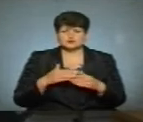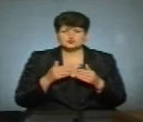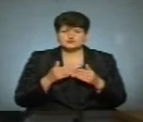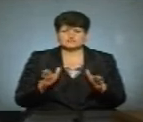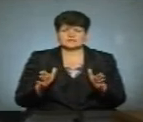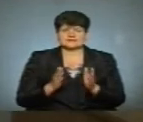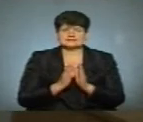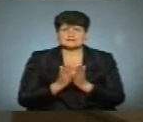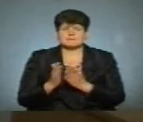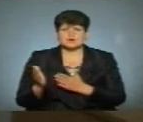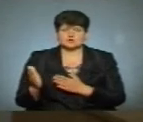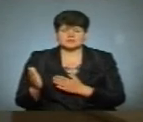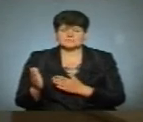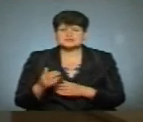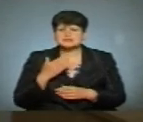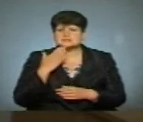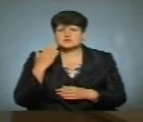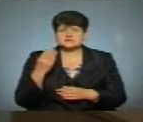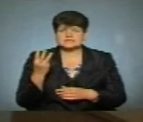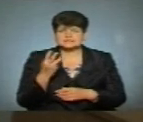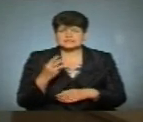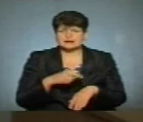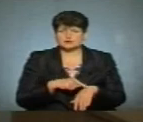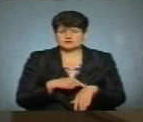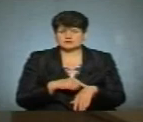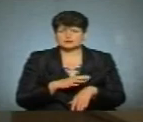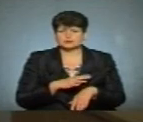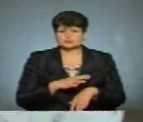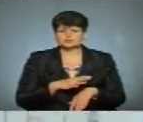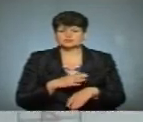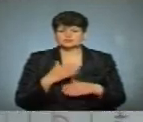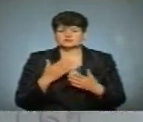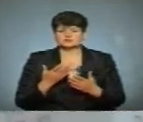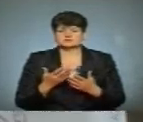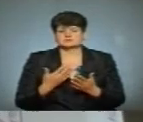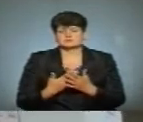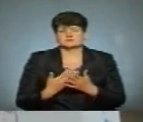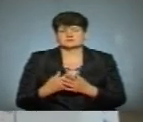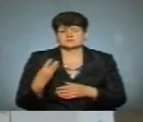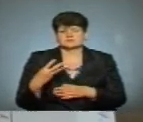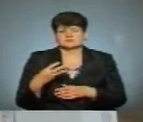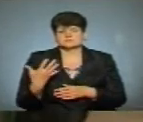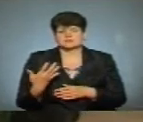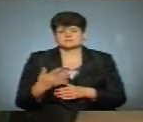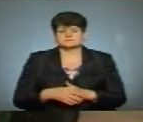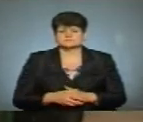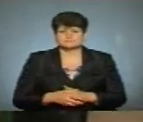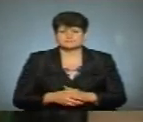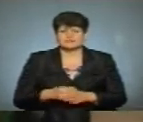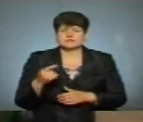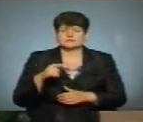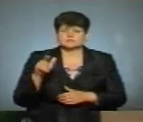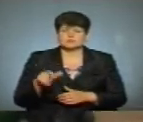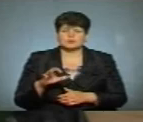наша бібліотека. За останні 3 години стільки у нас було читачів, приблизно десь 35. Тернополянка